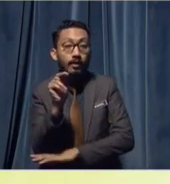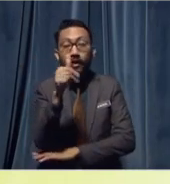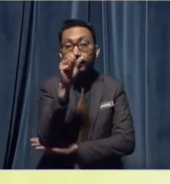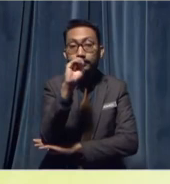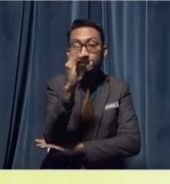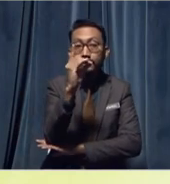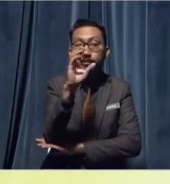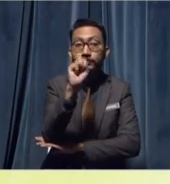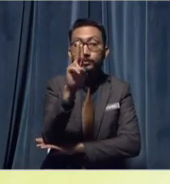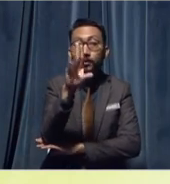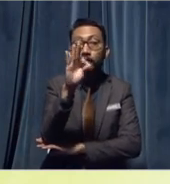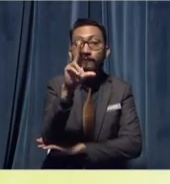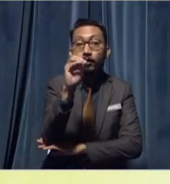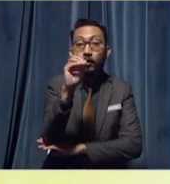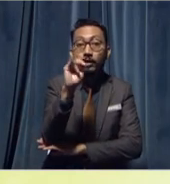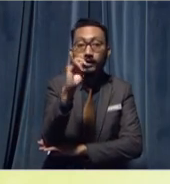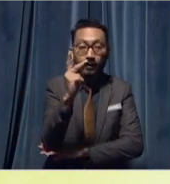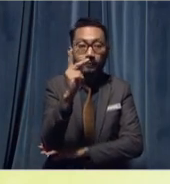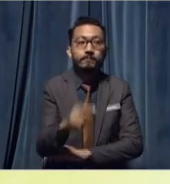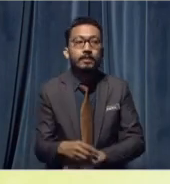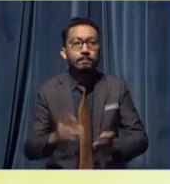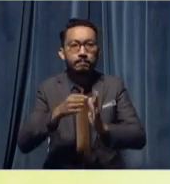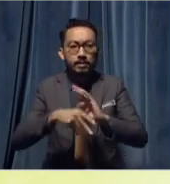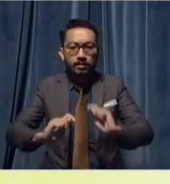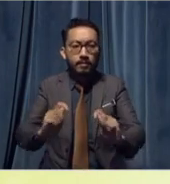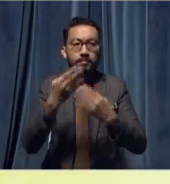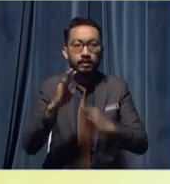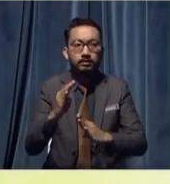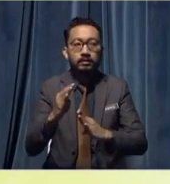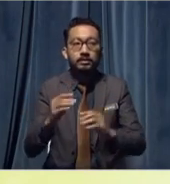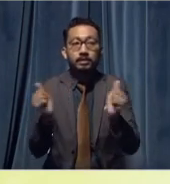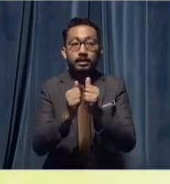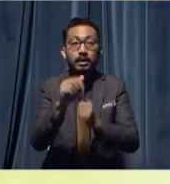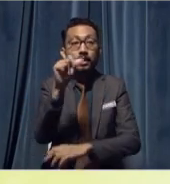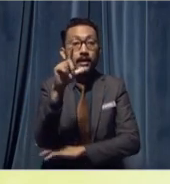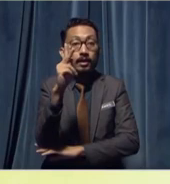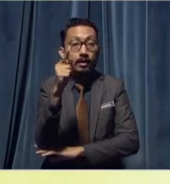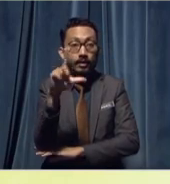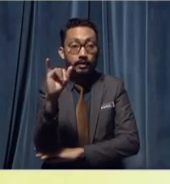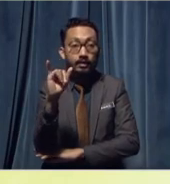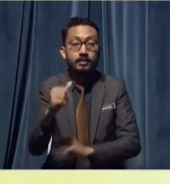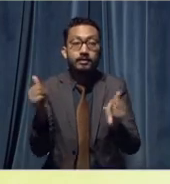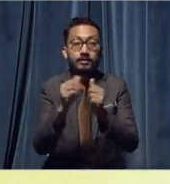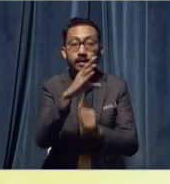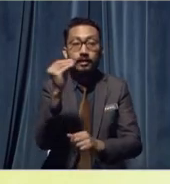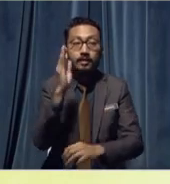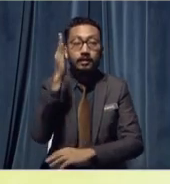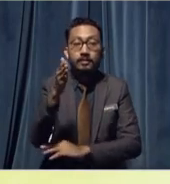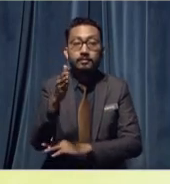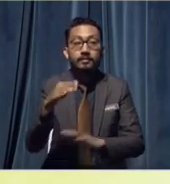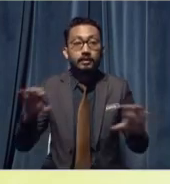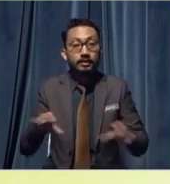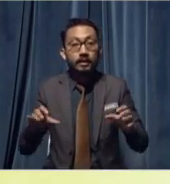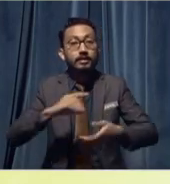kedua, proses penutralan adalah tindak balas antara asid sulfonik